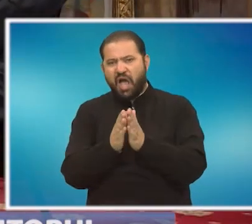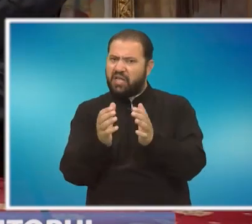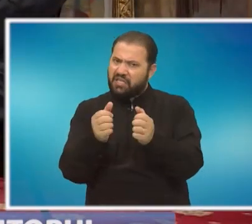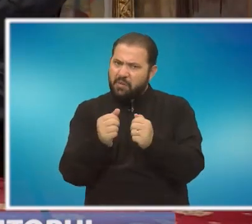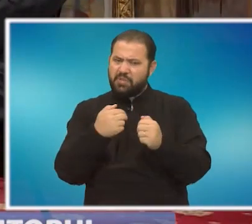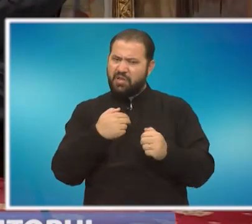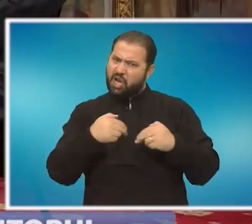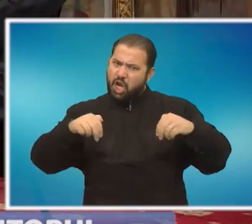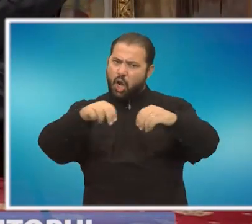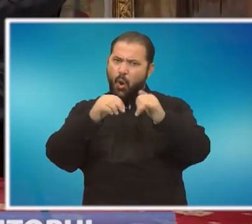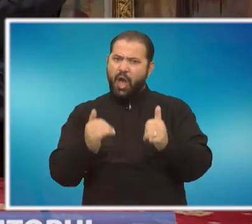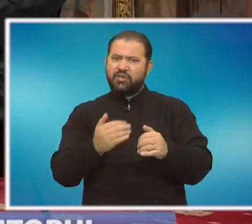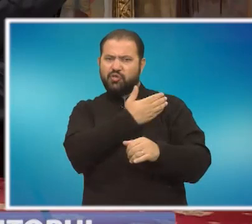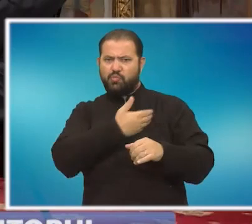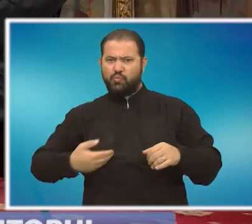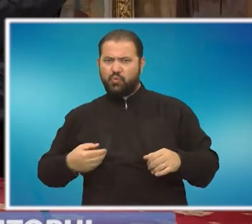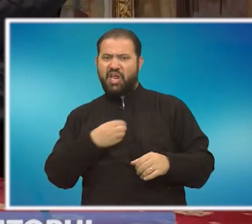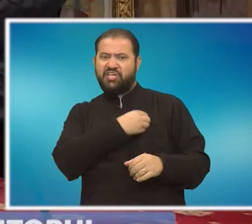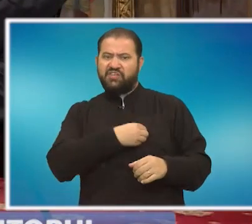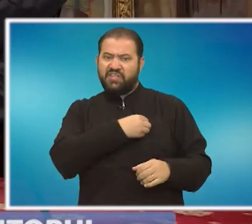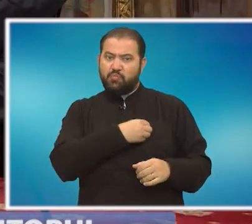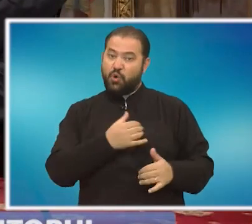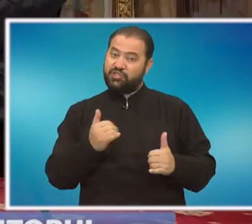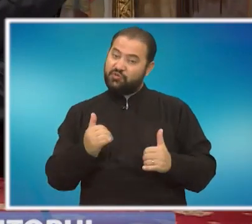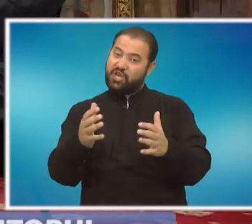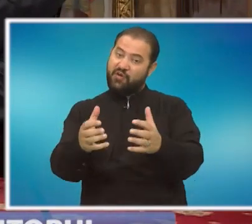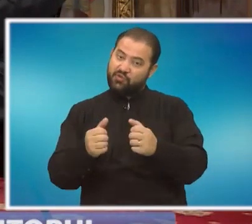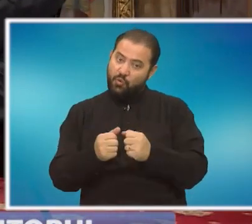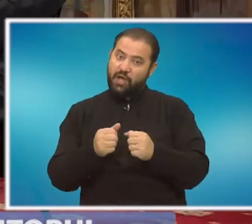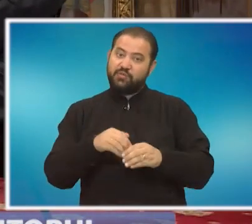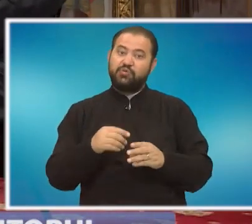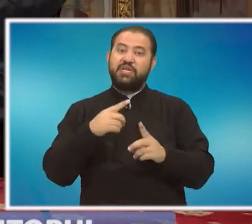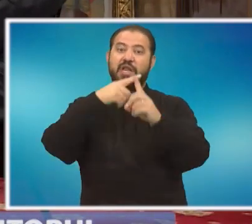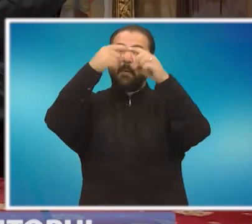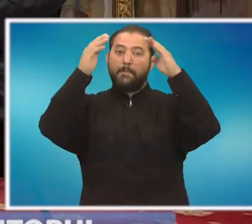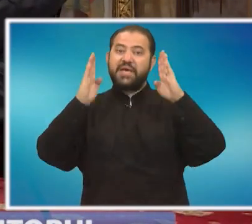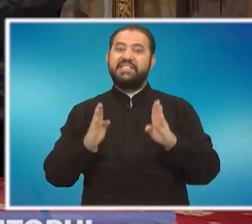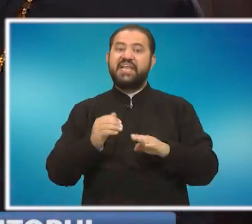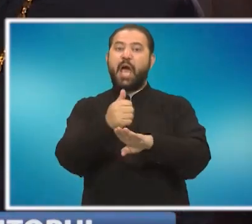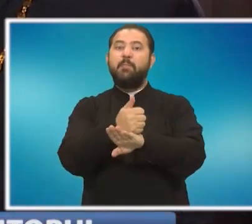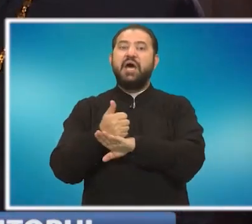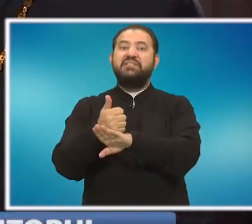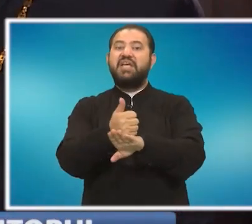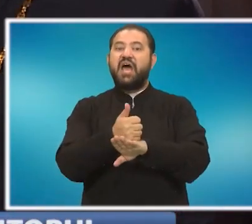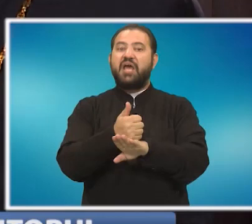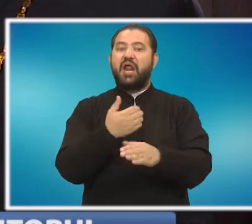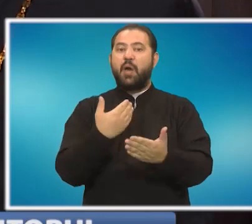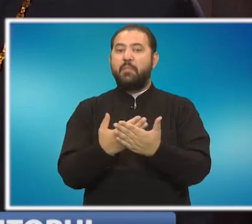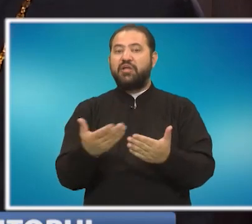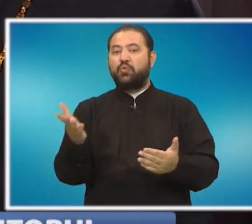așezate în Catedrala Mitropolitană, actuala Catedrală Patriarhală, spre